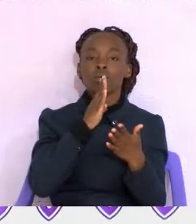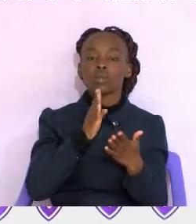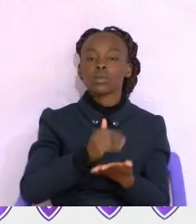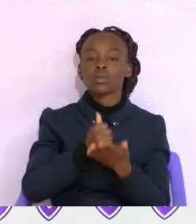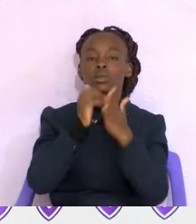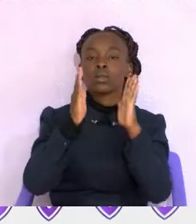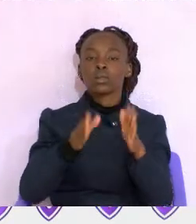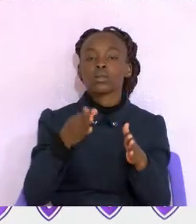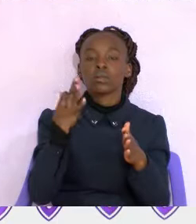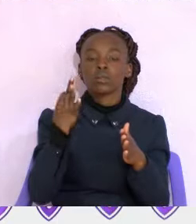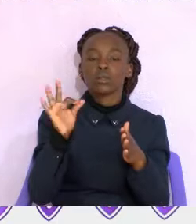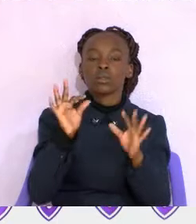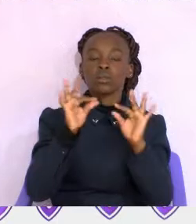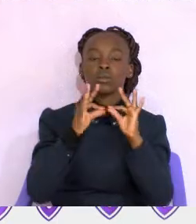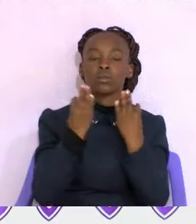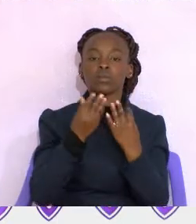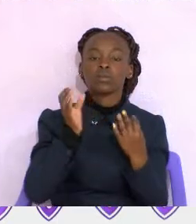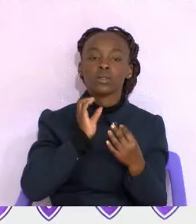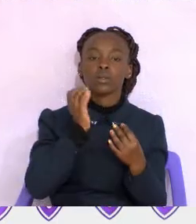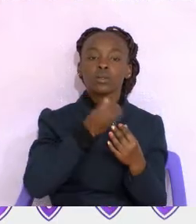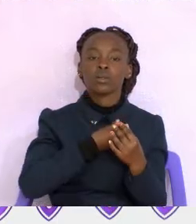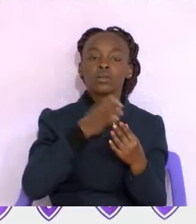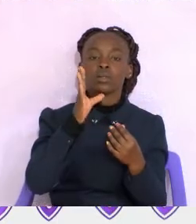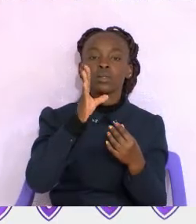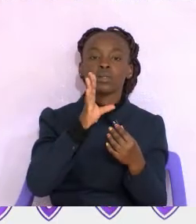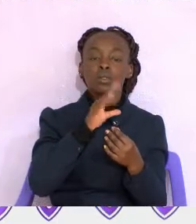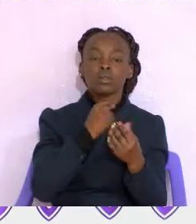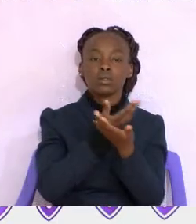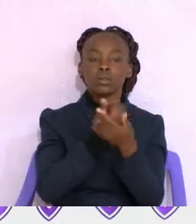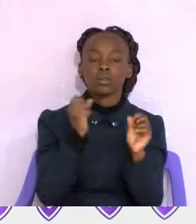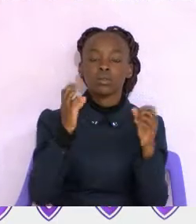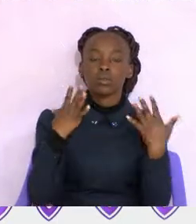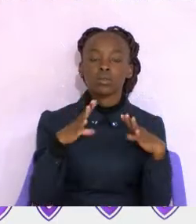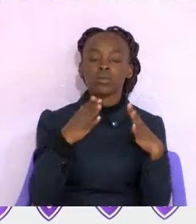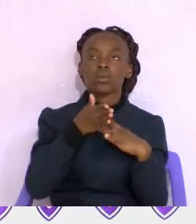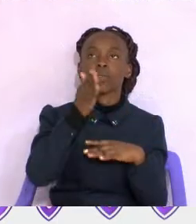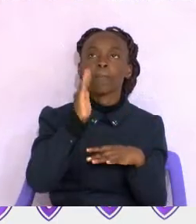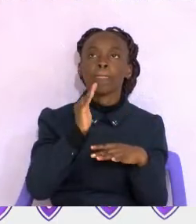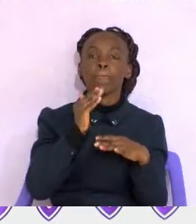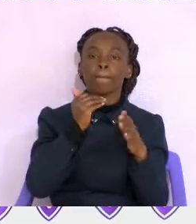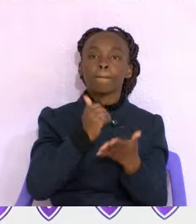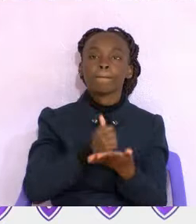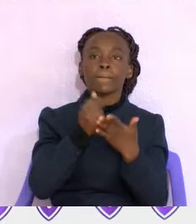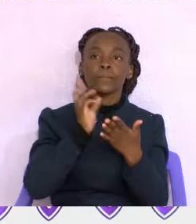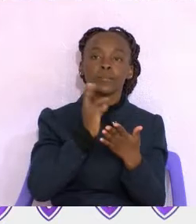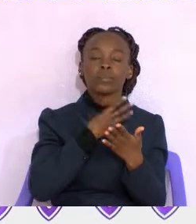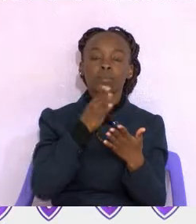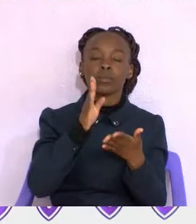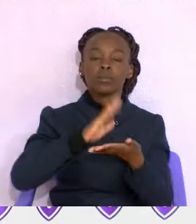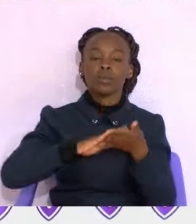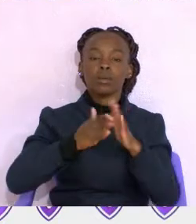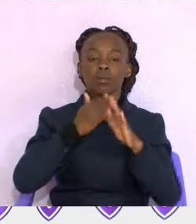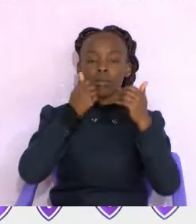kuwasaidia familia zetu. Mungu atufanyie misaada ya kuwagomboa watu. Mungu atusaidie tukafanyike misaada ya kukua